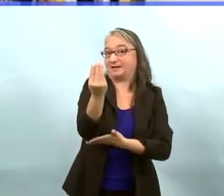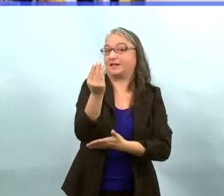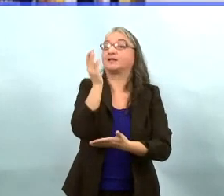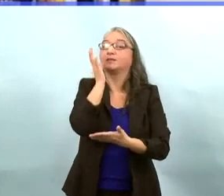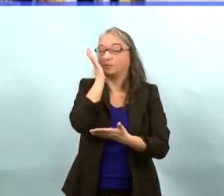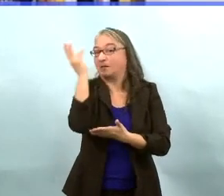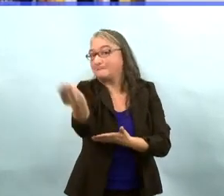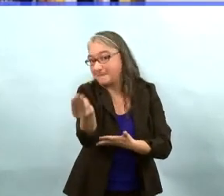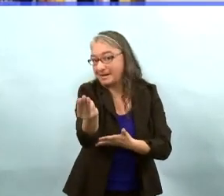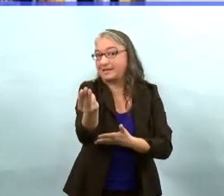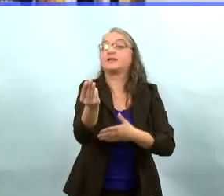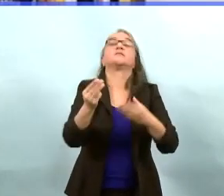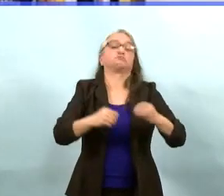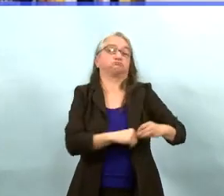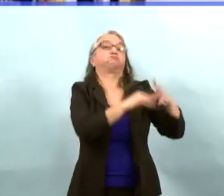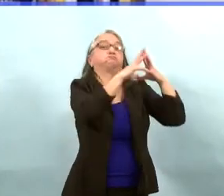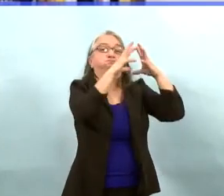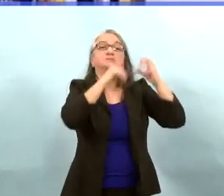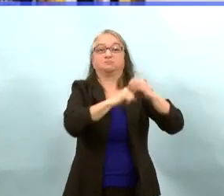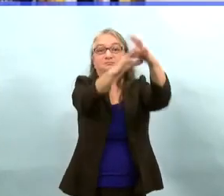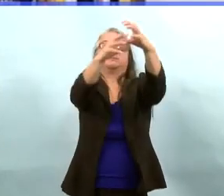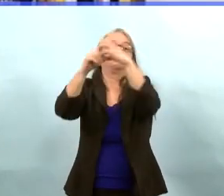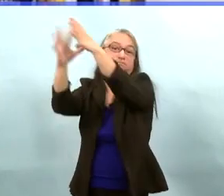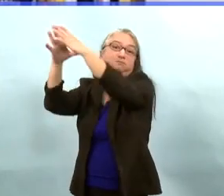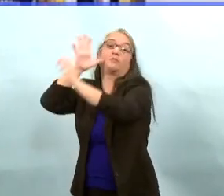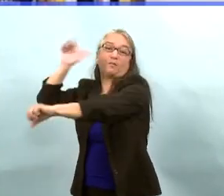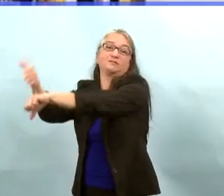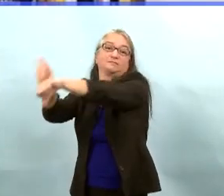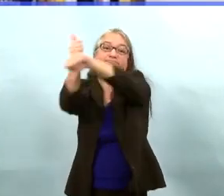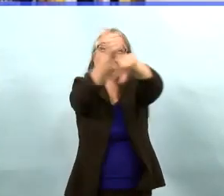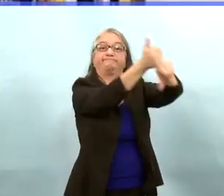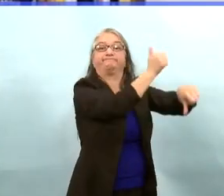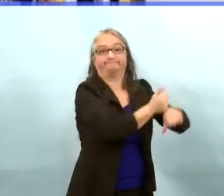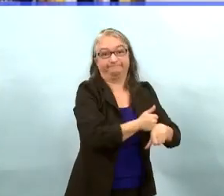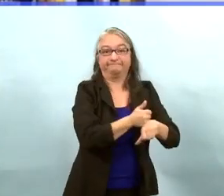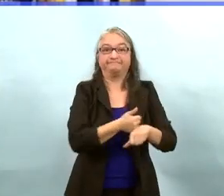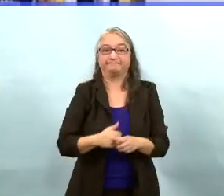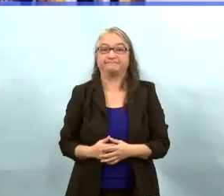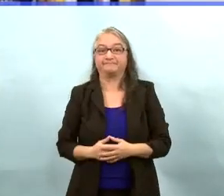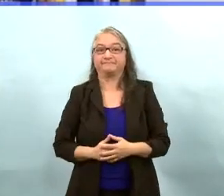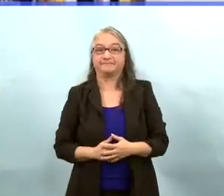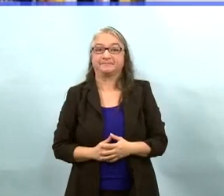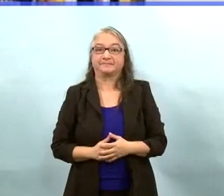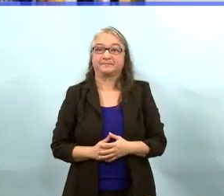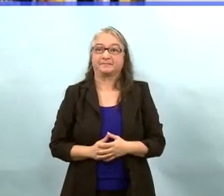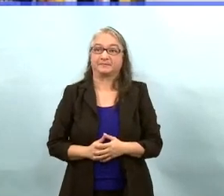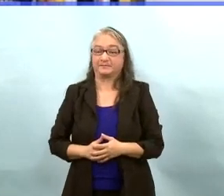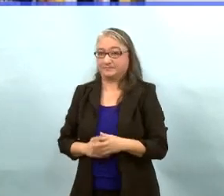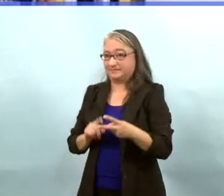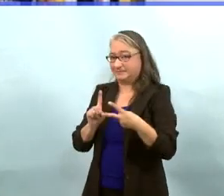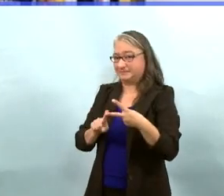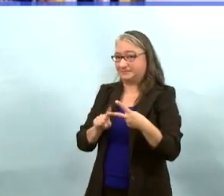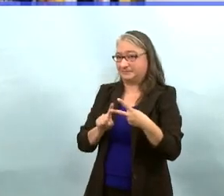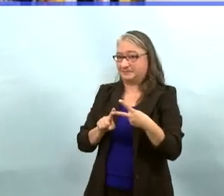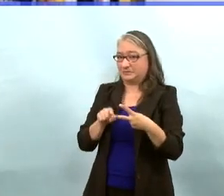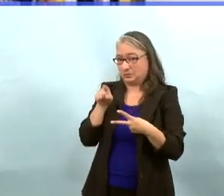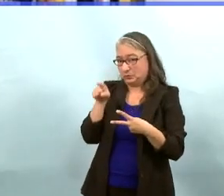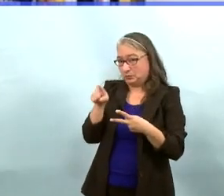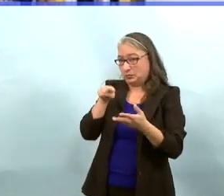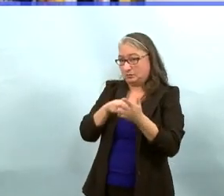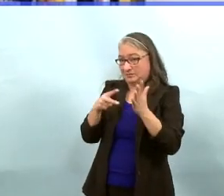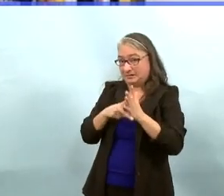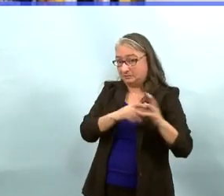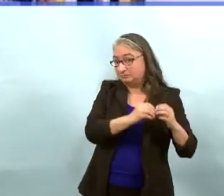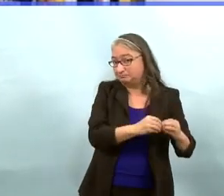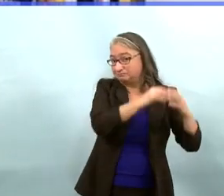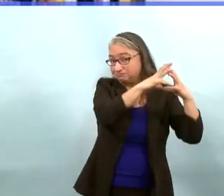des cliniques de vaccination dans la plupart des communautés. Merci. Alors, juste pour clarifier, est-ce que ces rendez-vous vont